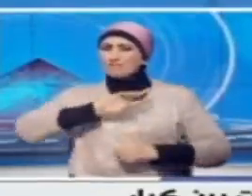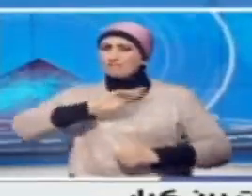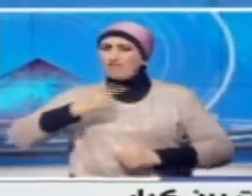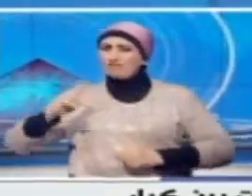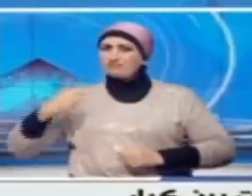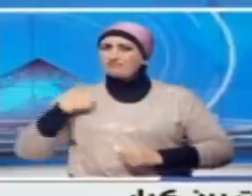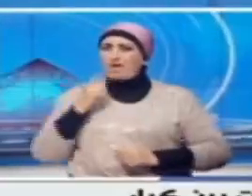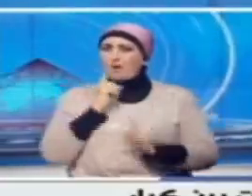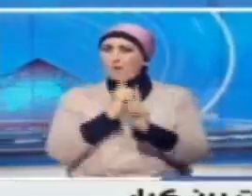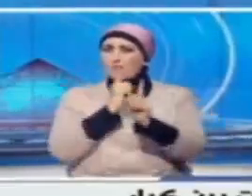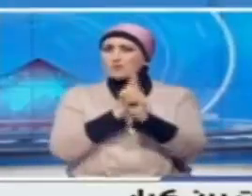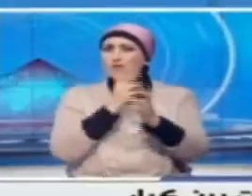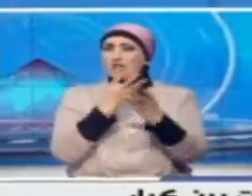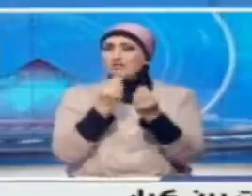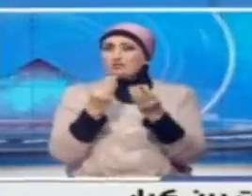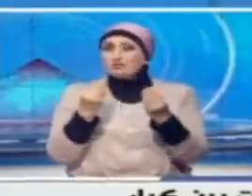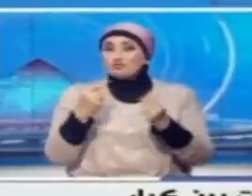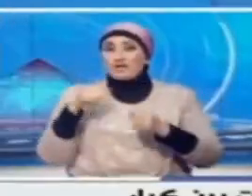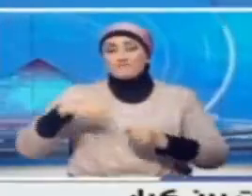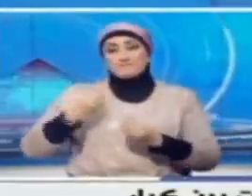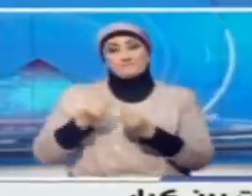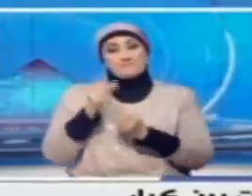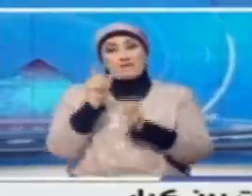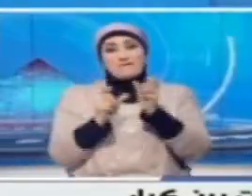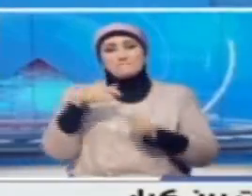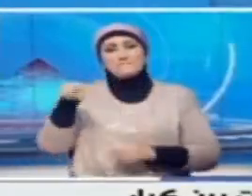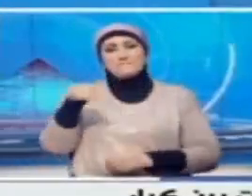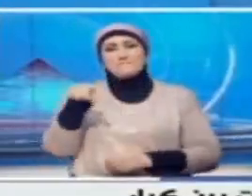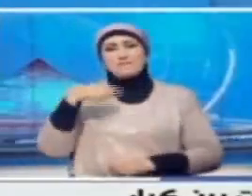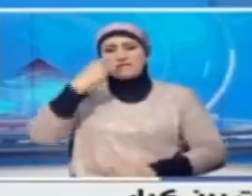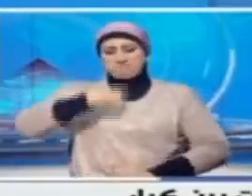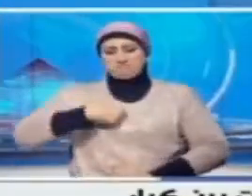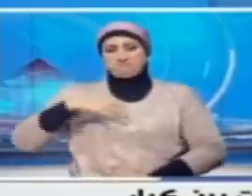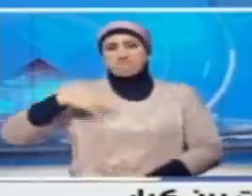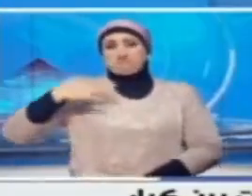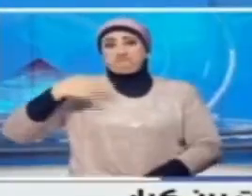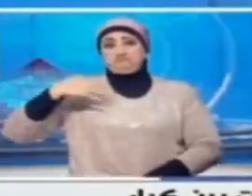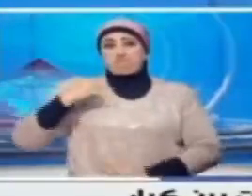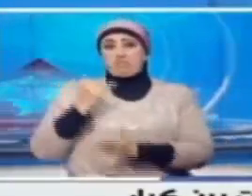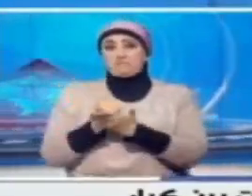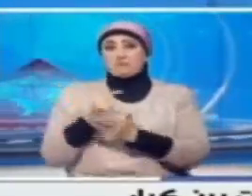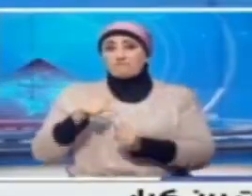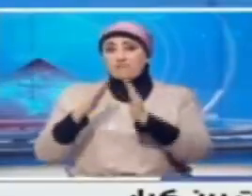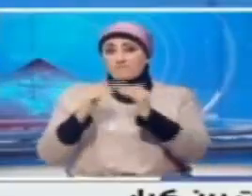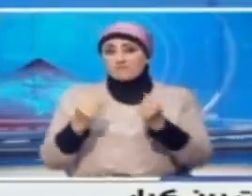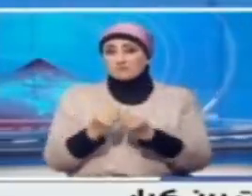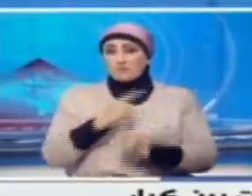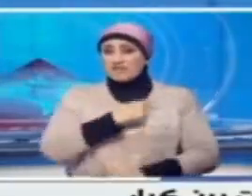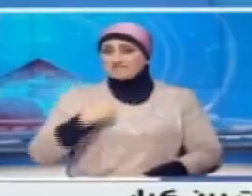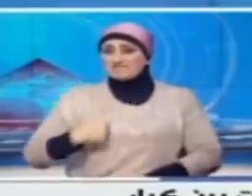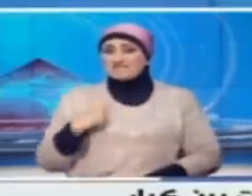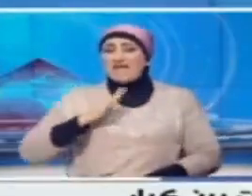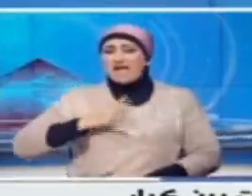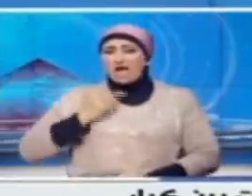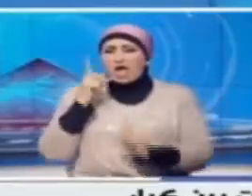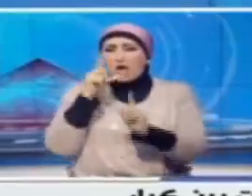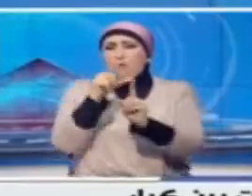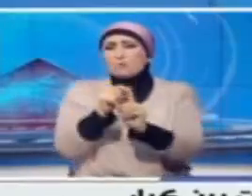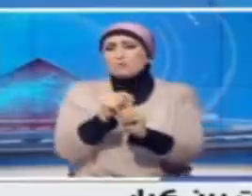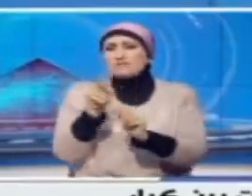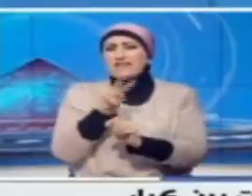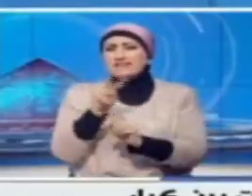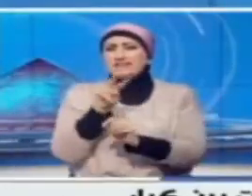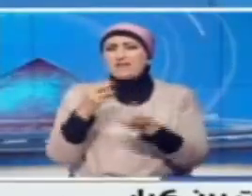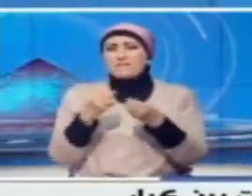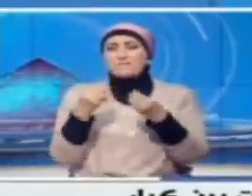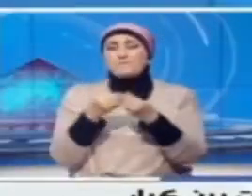عن اللقاءات المنتظمة التي تعقد بين كبار المسؤولين في مصر والصين، سعيا نحو الوصول بالتعاون